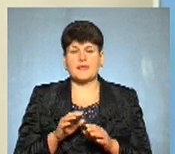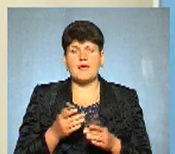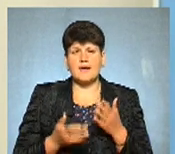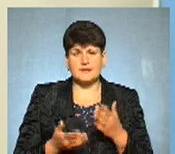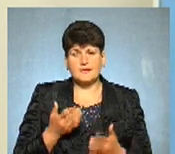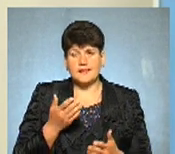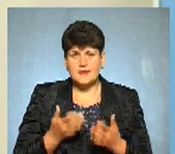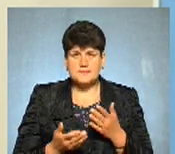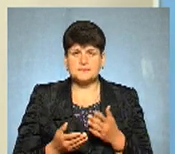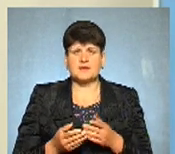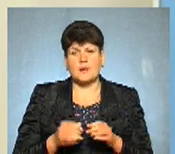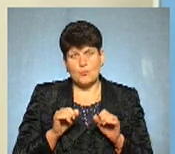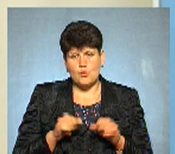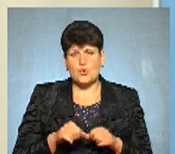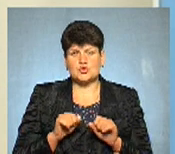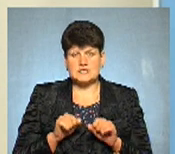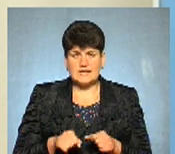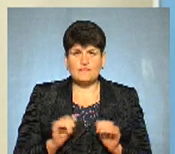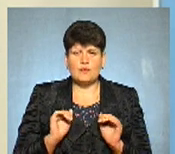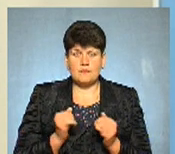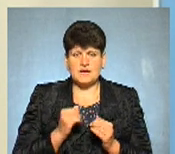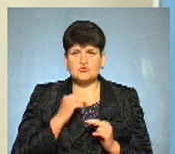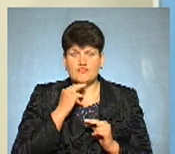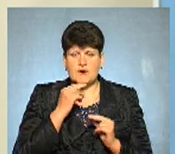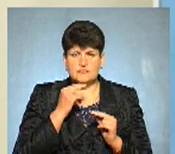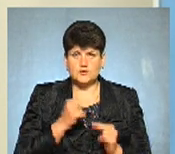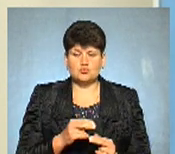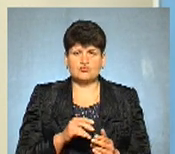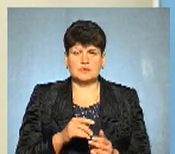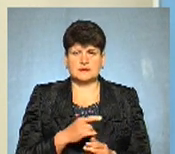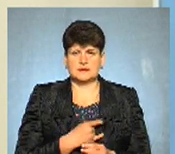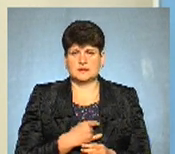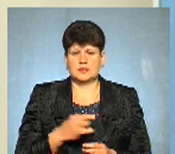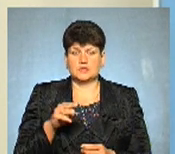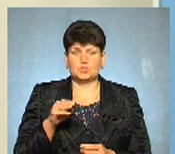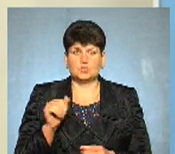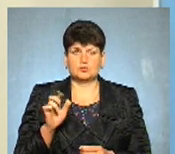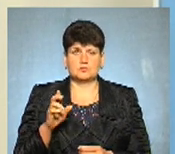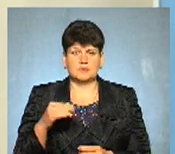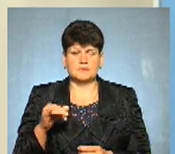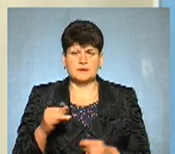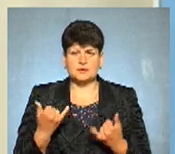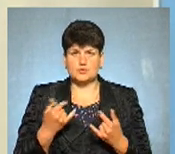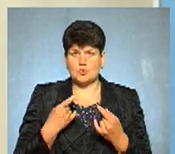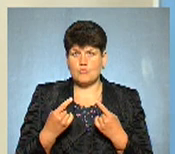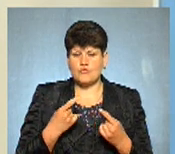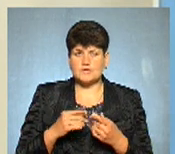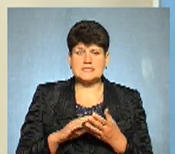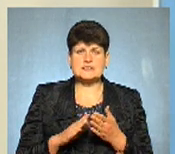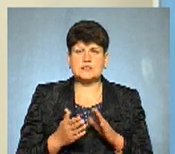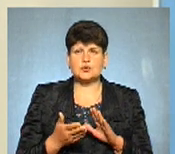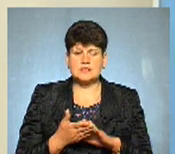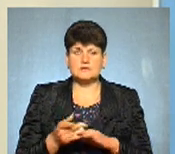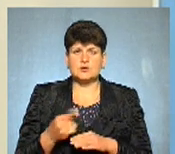але десь, можливо, менше звернулося увагу на ті центри, тому що ми обговорили цю ситуацію сьогодні по Тернопільській області,